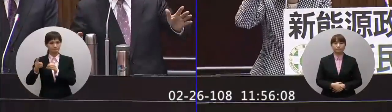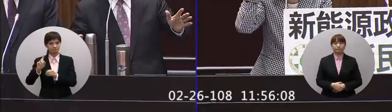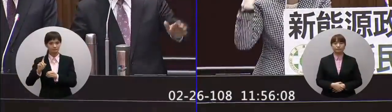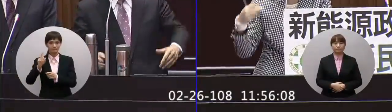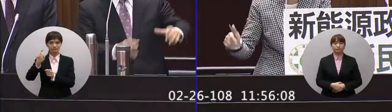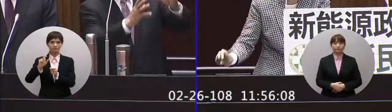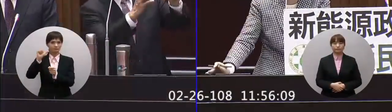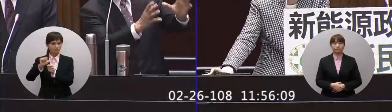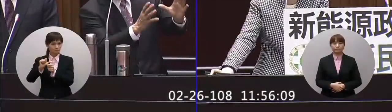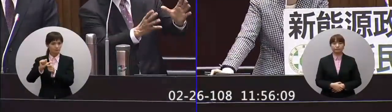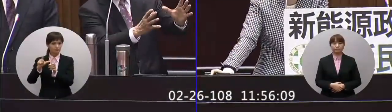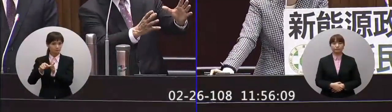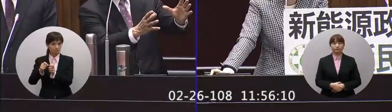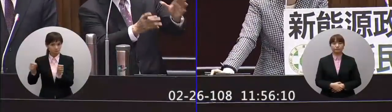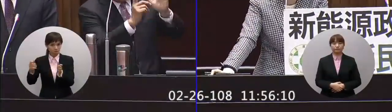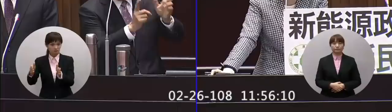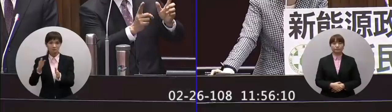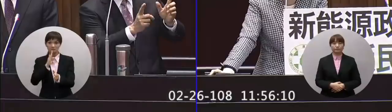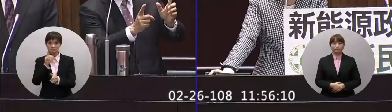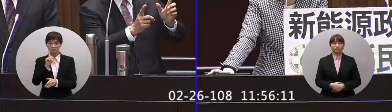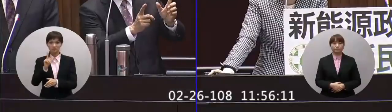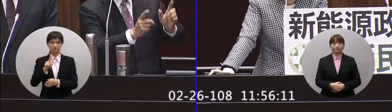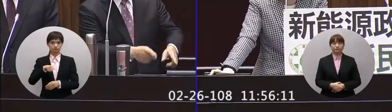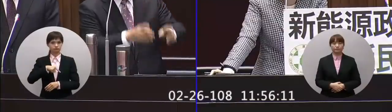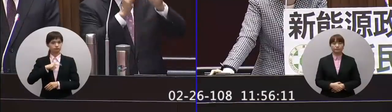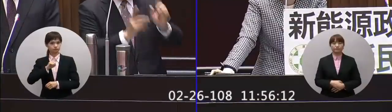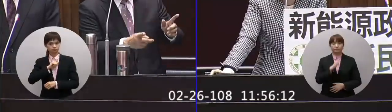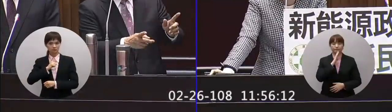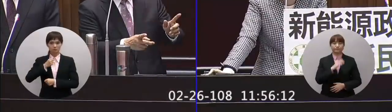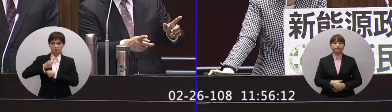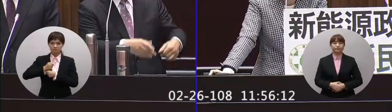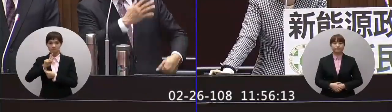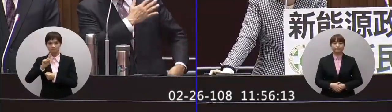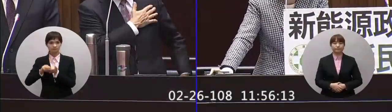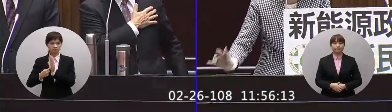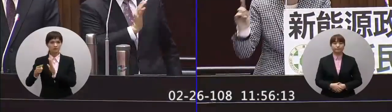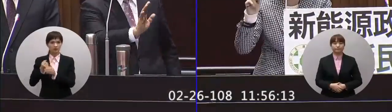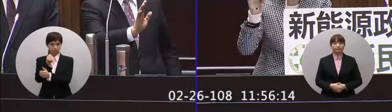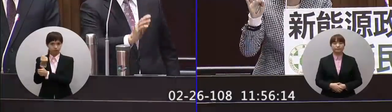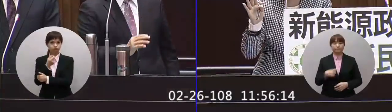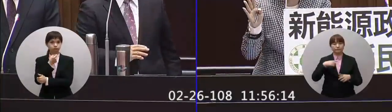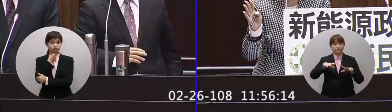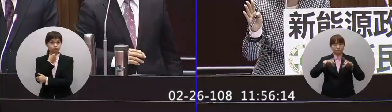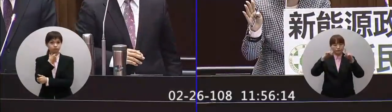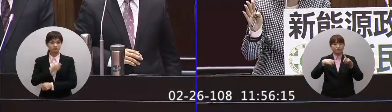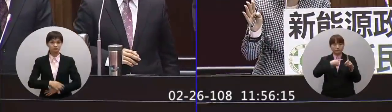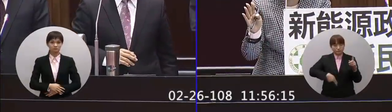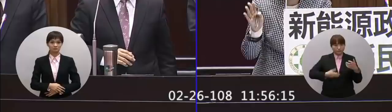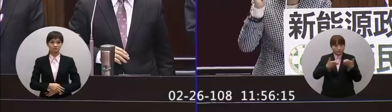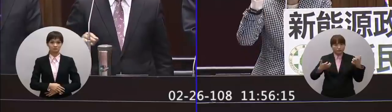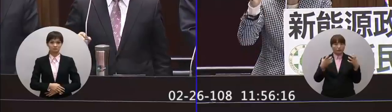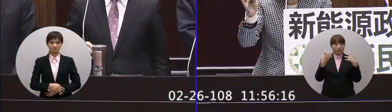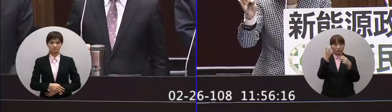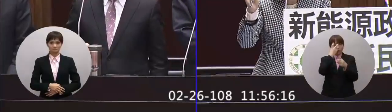么15年，那个是行为管制。 是 那个行为管制，我认为 我先讲身份管